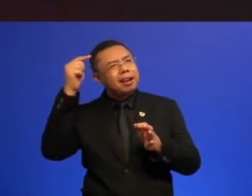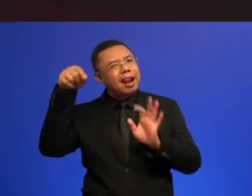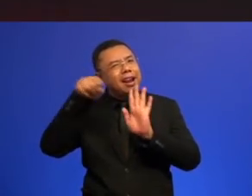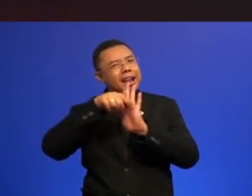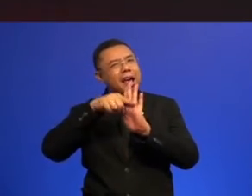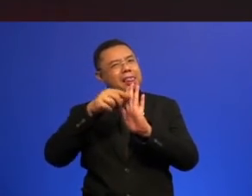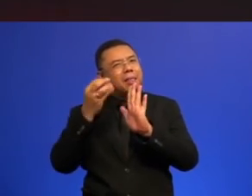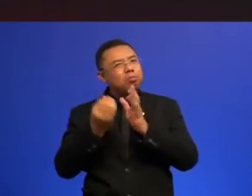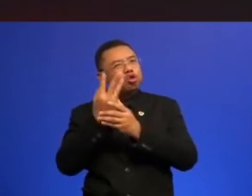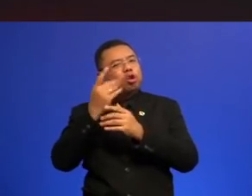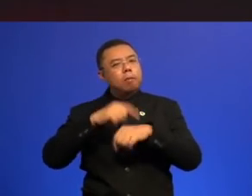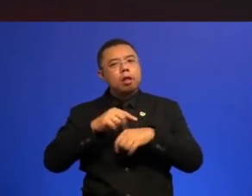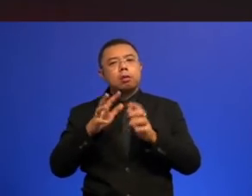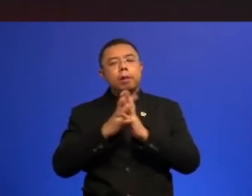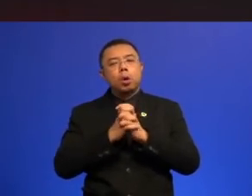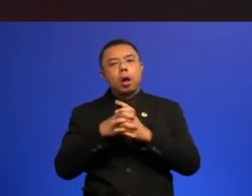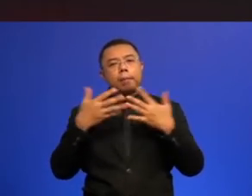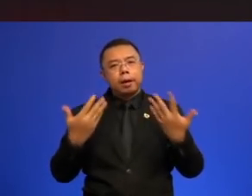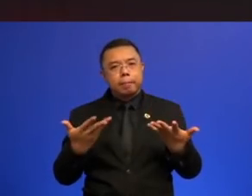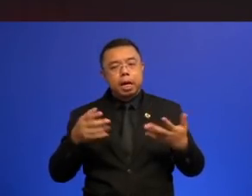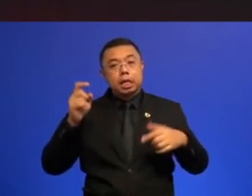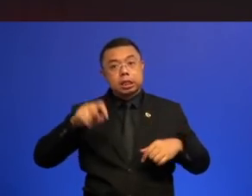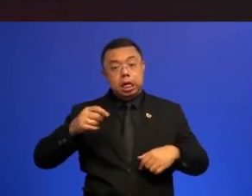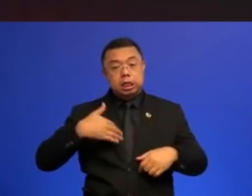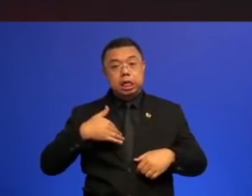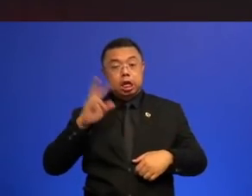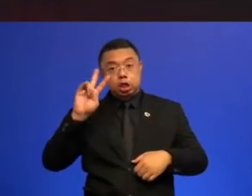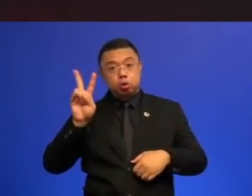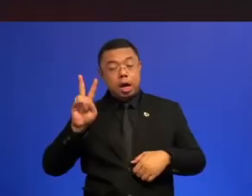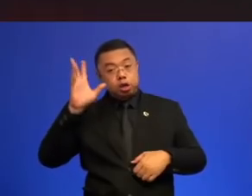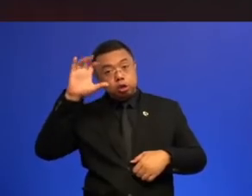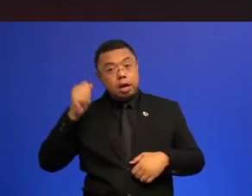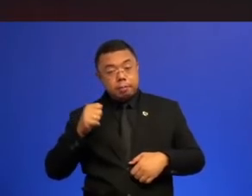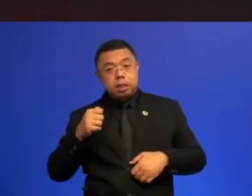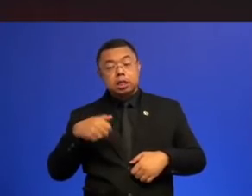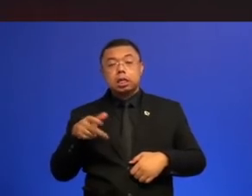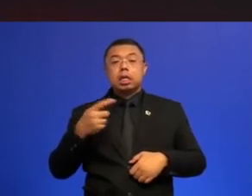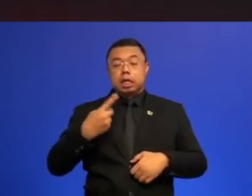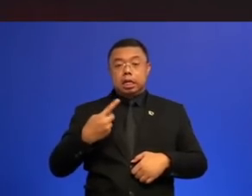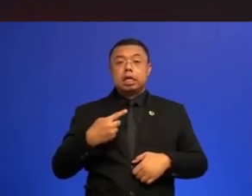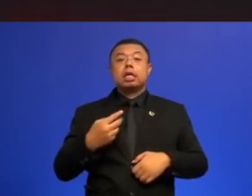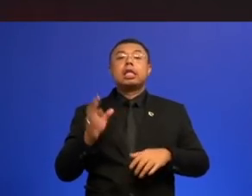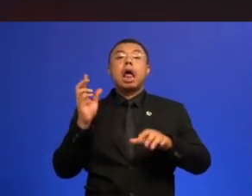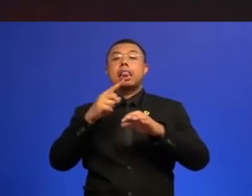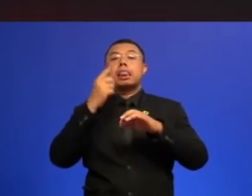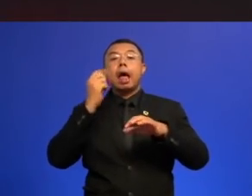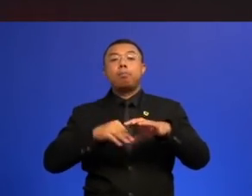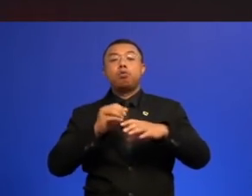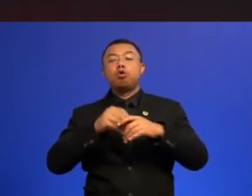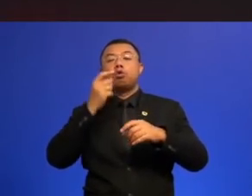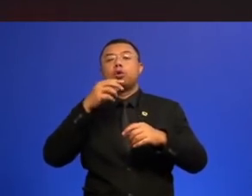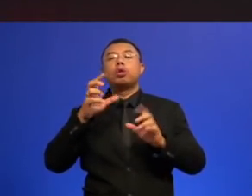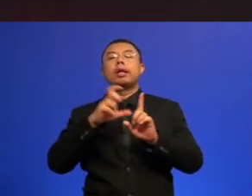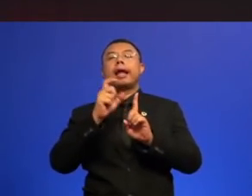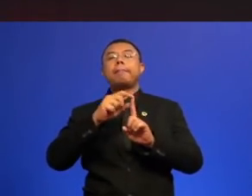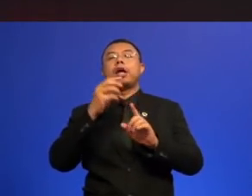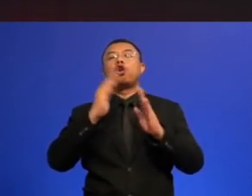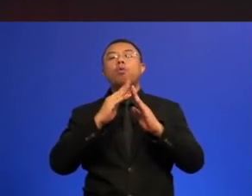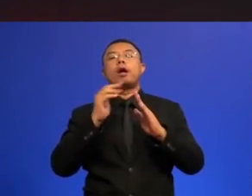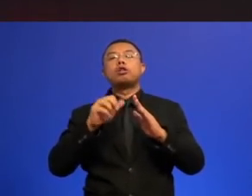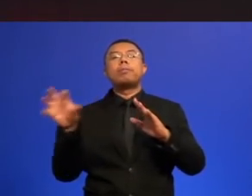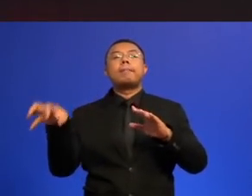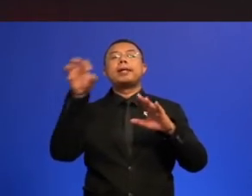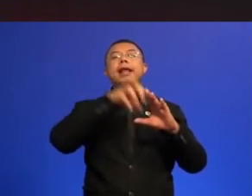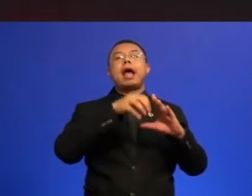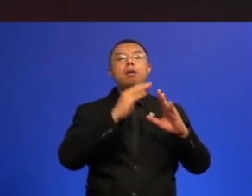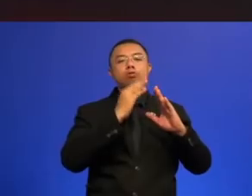yang muncul saat berdoa? Saat ini saya dan suami juga sambil sedang menabung untuk DP rumah agar segera